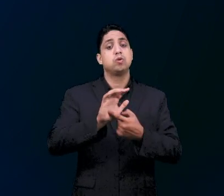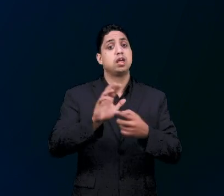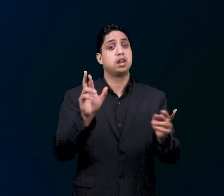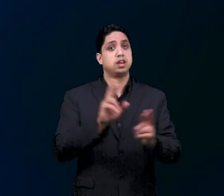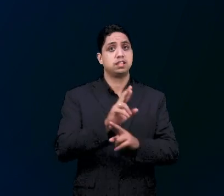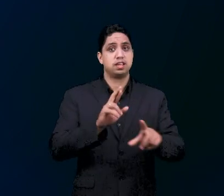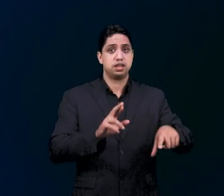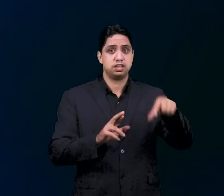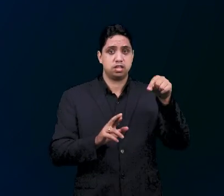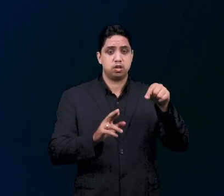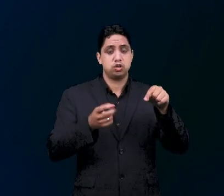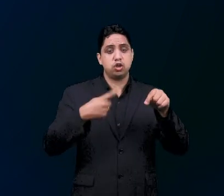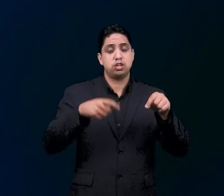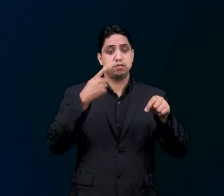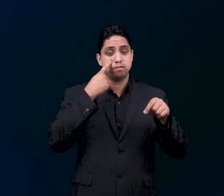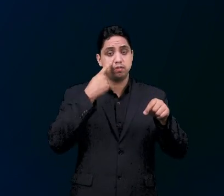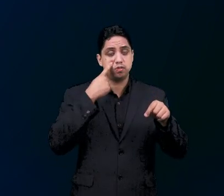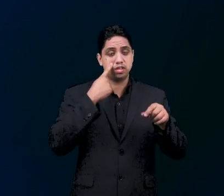5.